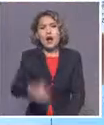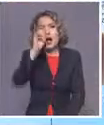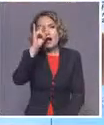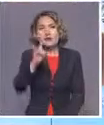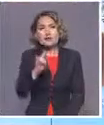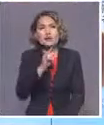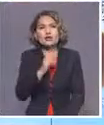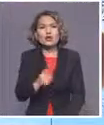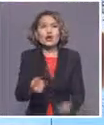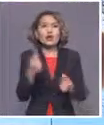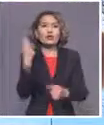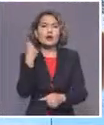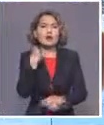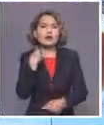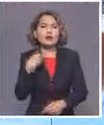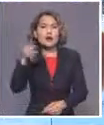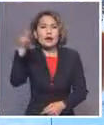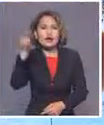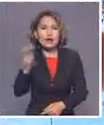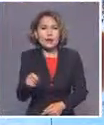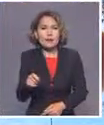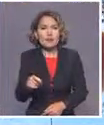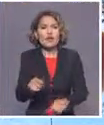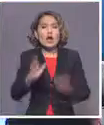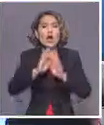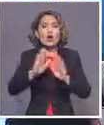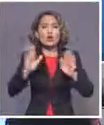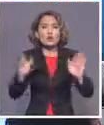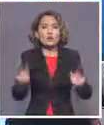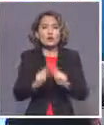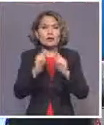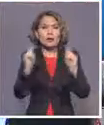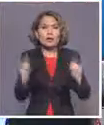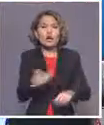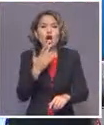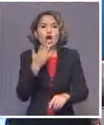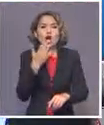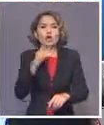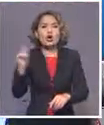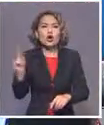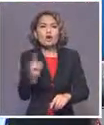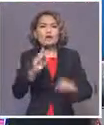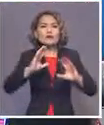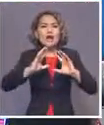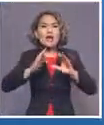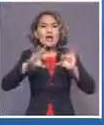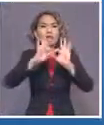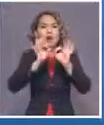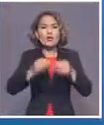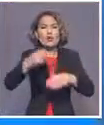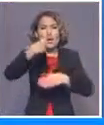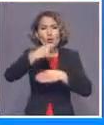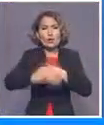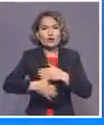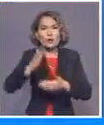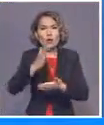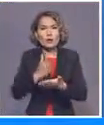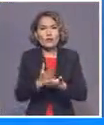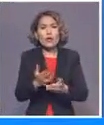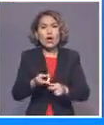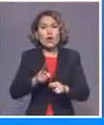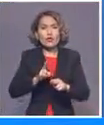Қазақстанда Ұлыбританиядан келген Читра Бай Нью Бай жиынтығының көрмесі өтеді. Ұлттық музей әлемдік өнердің орталығына айналды және осы